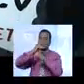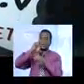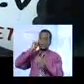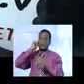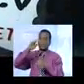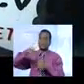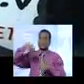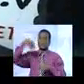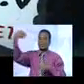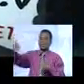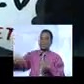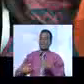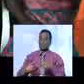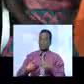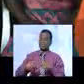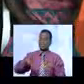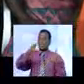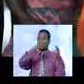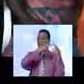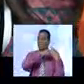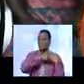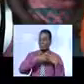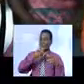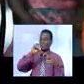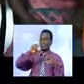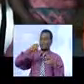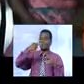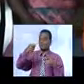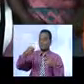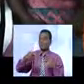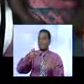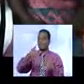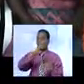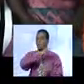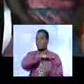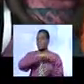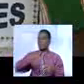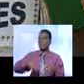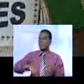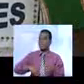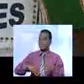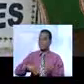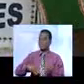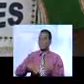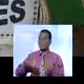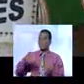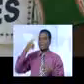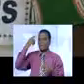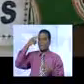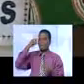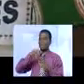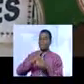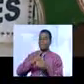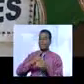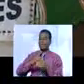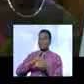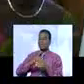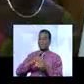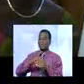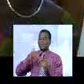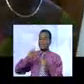des responsables d'ONG, des membres de syndicats, en majorité des femmes, à une conférence sur